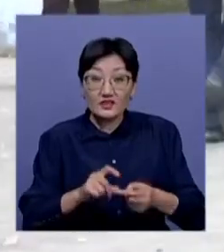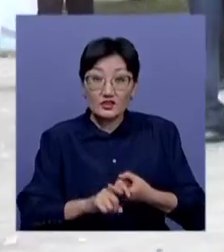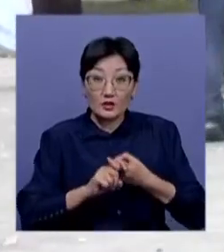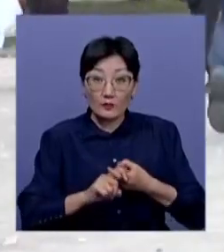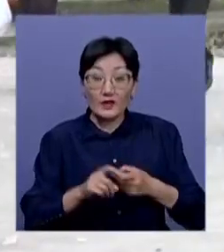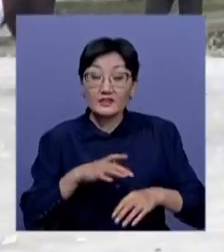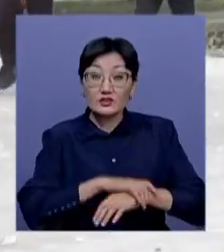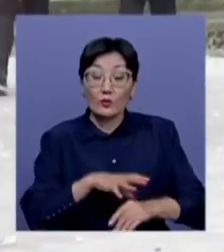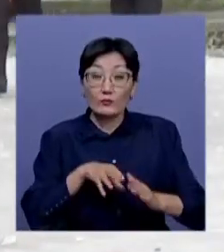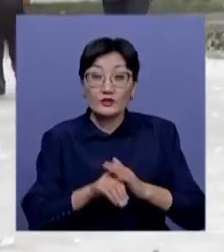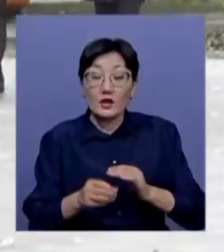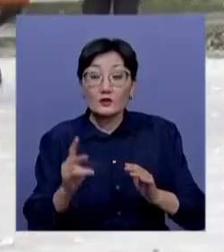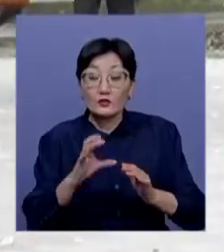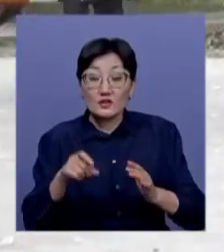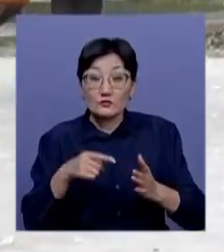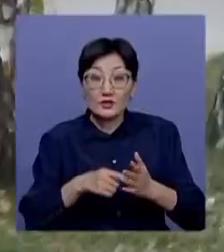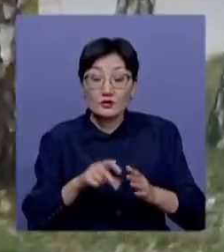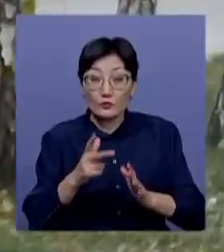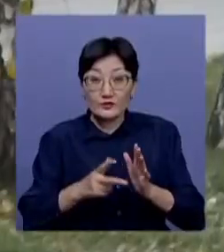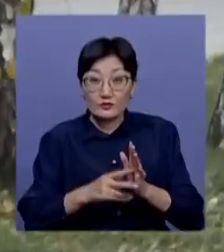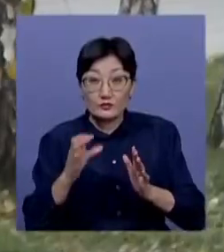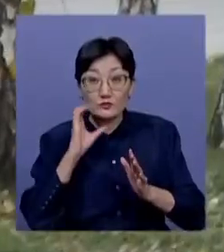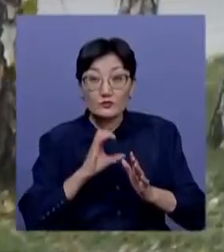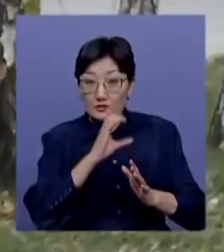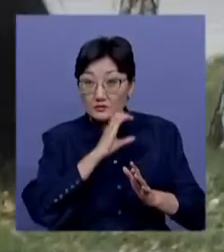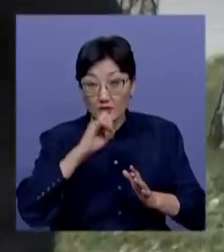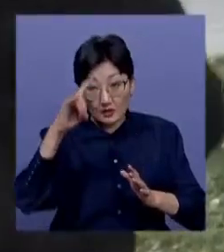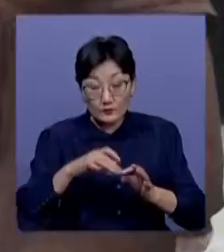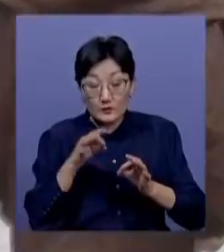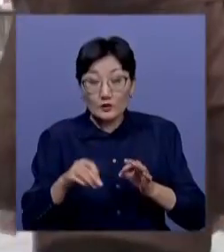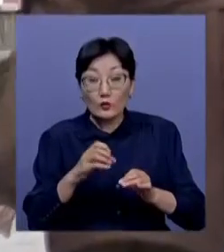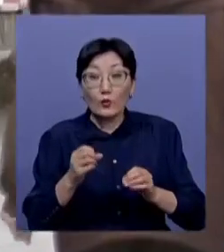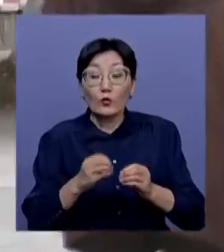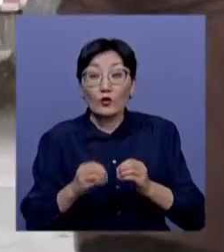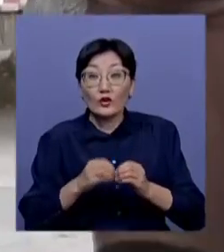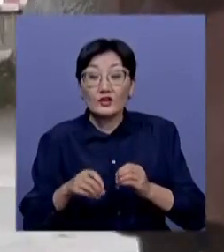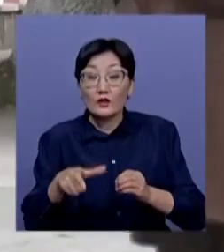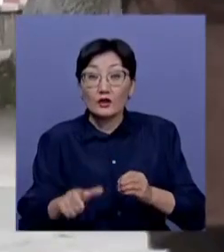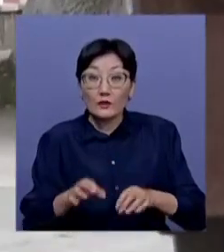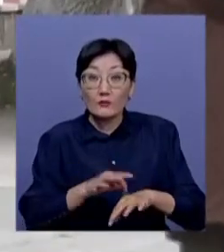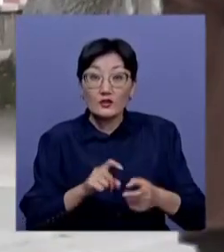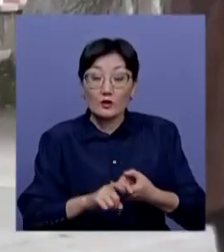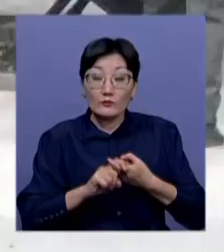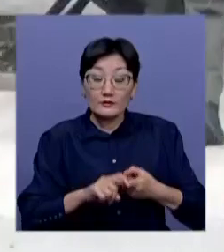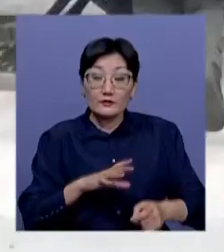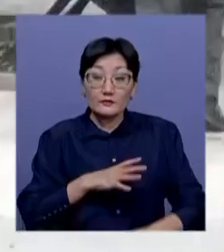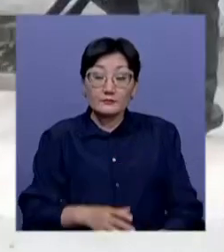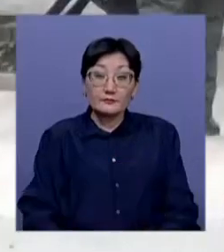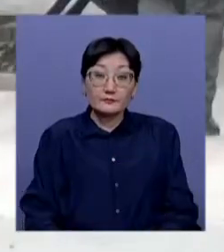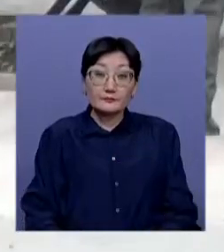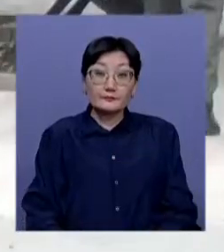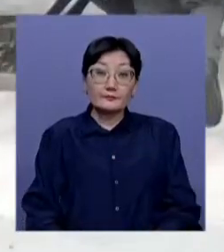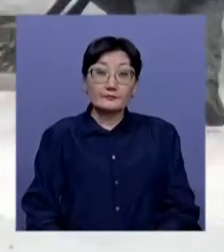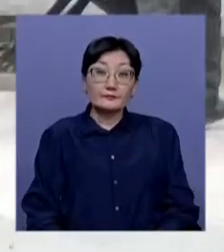жұқтырғаны анықталды. Оның ішінде Нұр-Сұлтан қаласында 18, Солтүстік Қазақстан облысында 14 адам вирус жұқтырған. Салима Базарбекова,